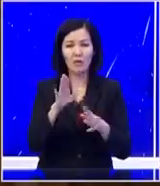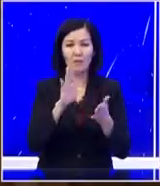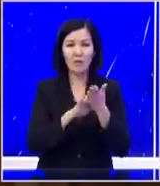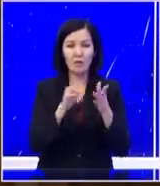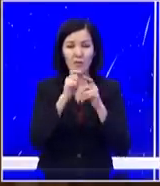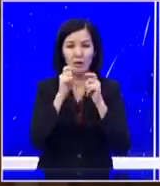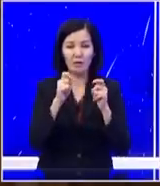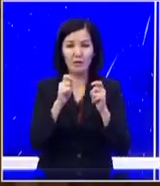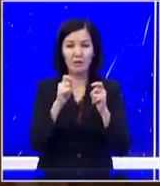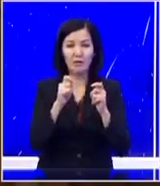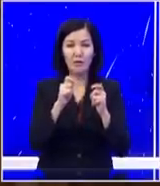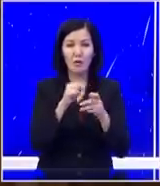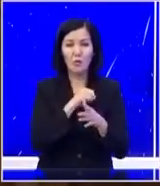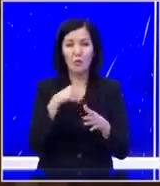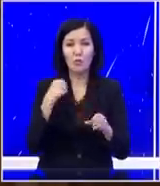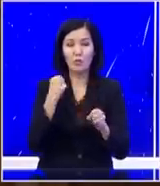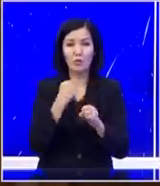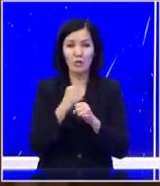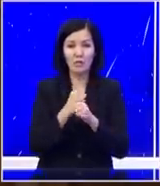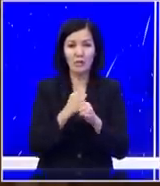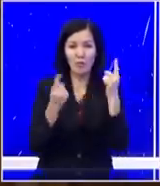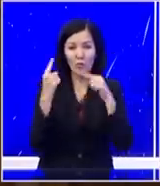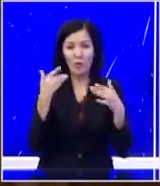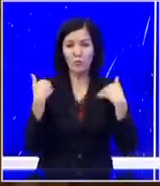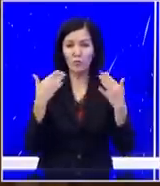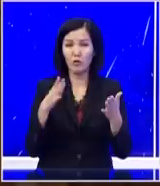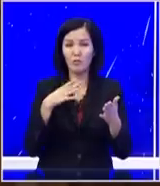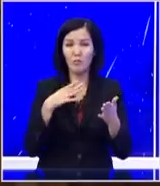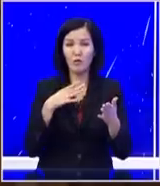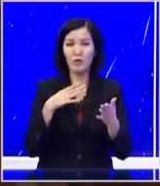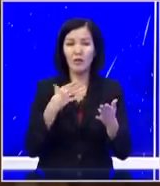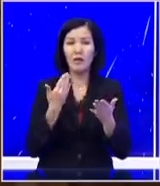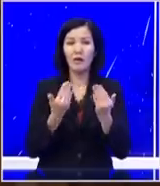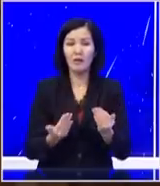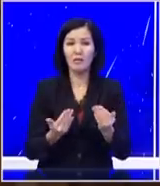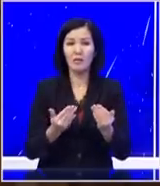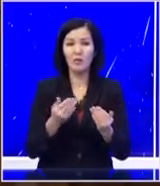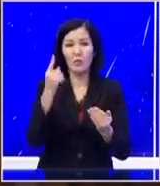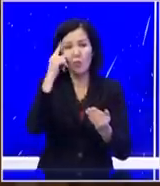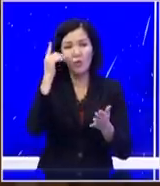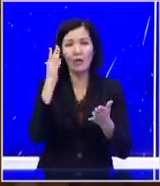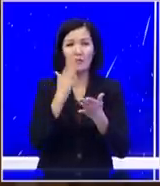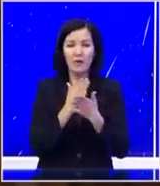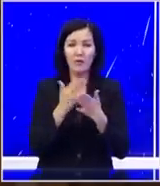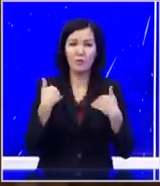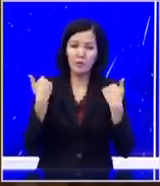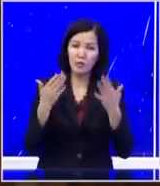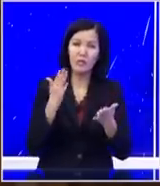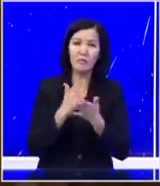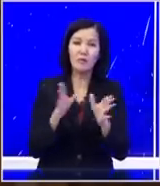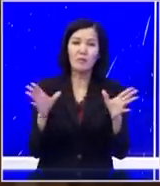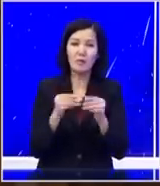самғау. Соны өзі жасаған кезінде. Қазір енді бірталай ойлар бар, оның бәрін ақылдасамыз,